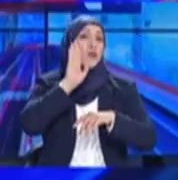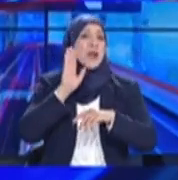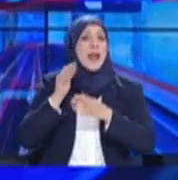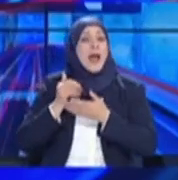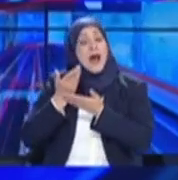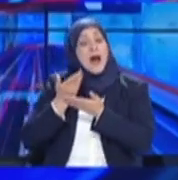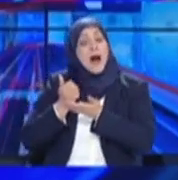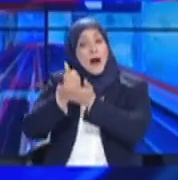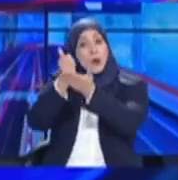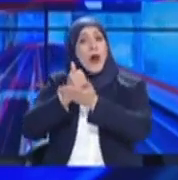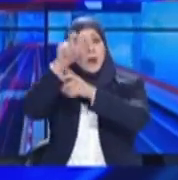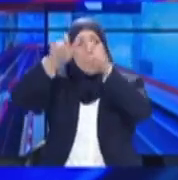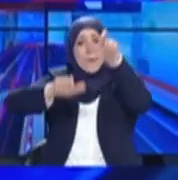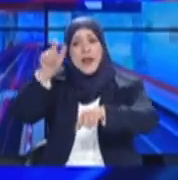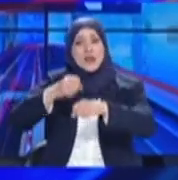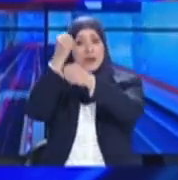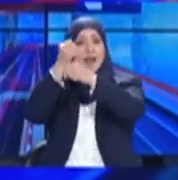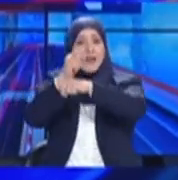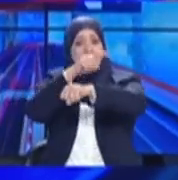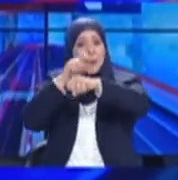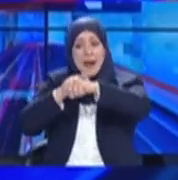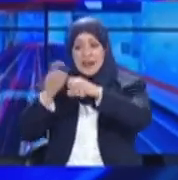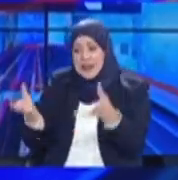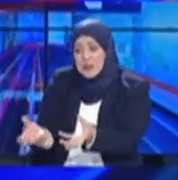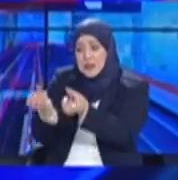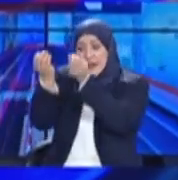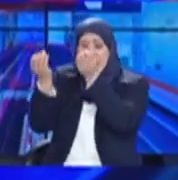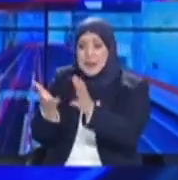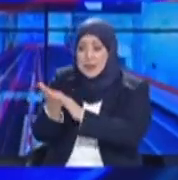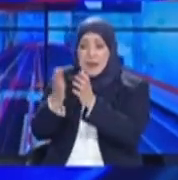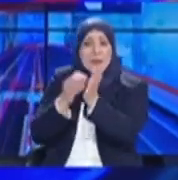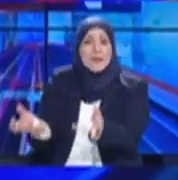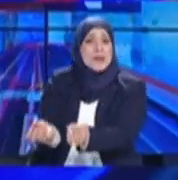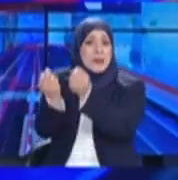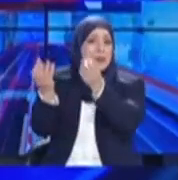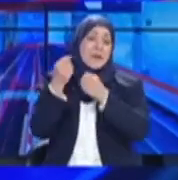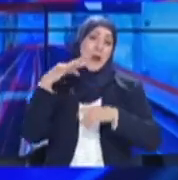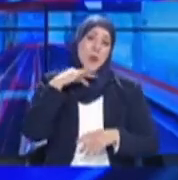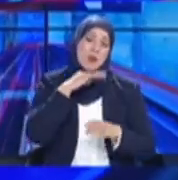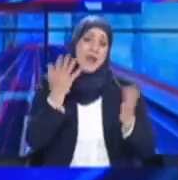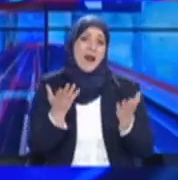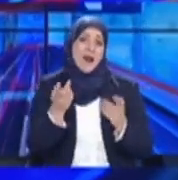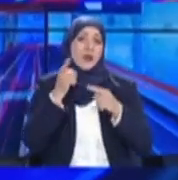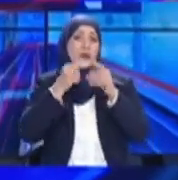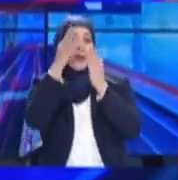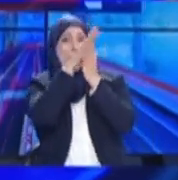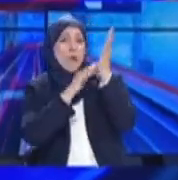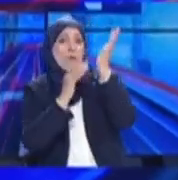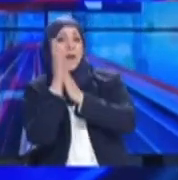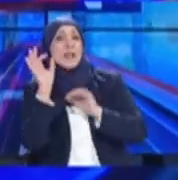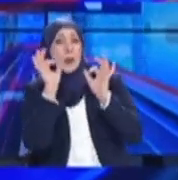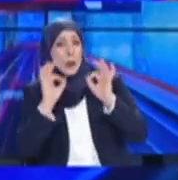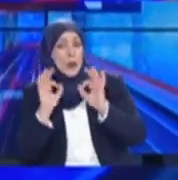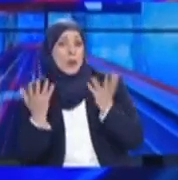صحه تطلعون اللي بيش يقوم برفع تلك الفضلات واستمرت ما قبل في ال القصه ذات الجوده اللي